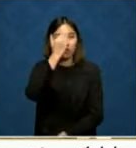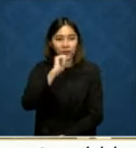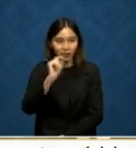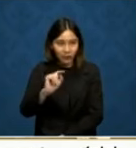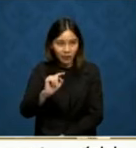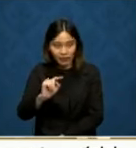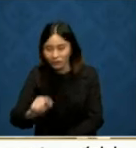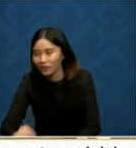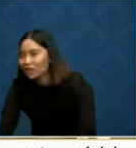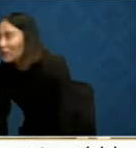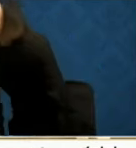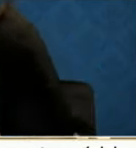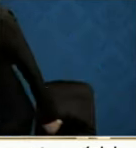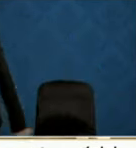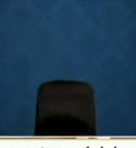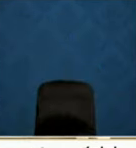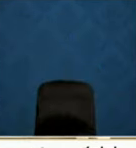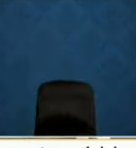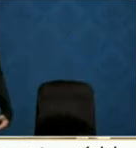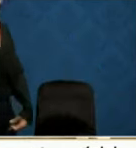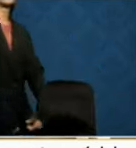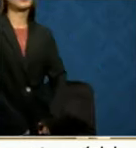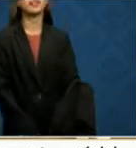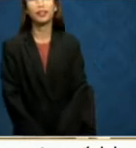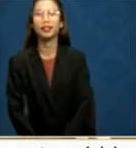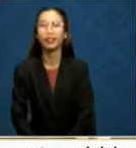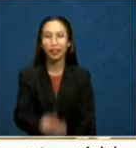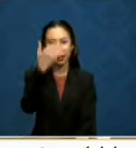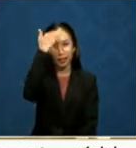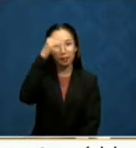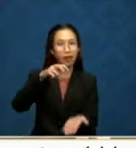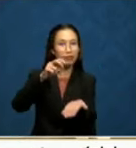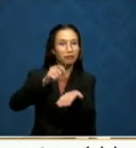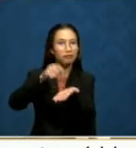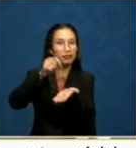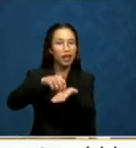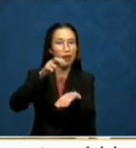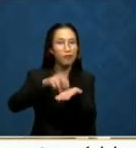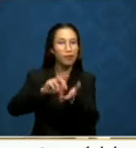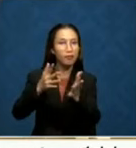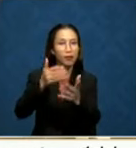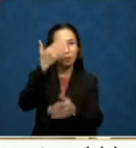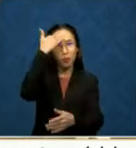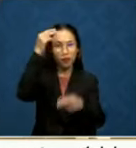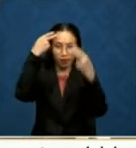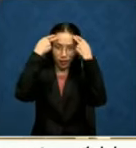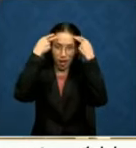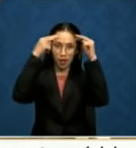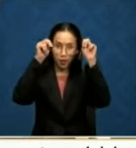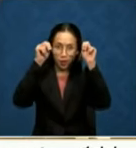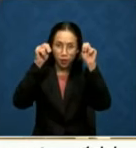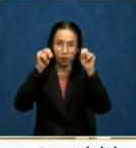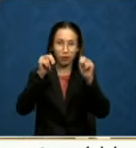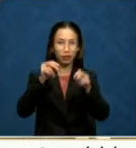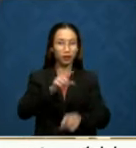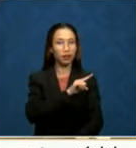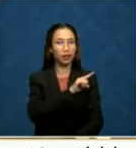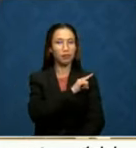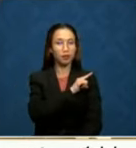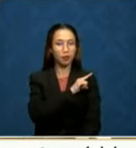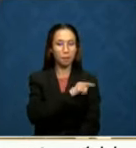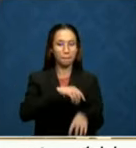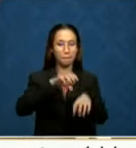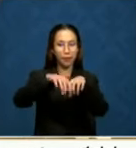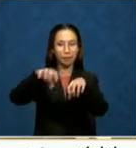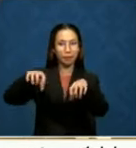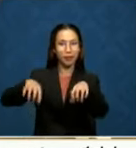ถึงไม่เสร็รบรองอย่าใช้คำวดองนะครับเพราในยกลัฐICOices แต่ละคนมี หน้าที่มีอง